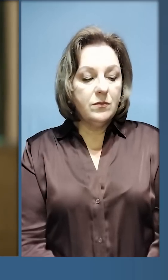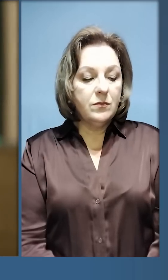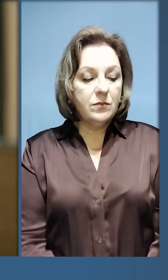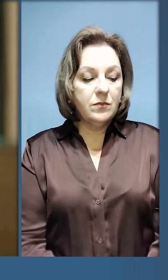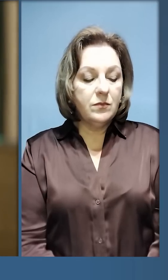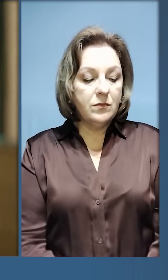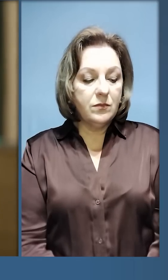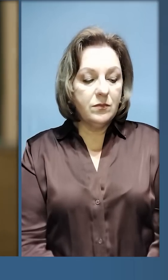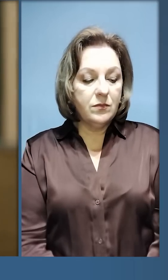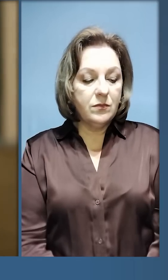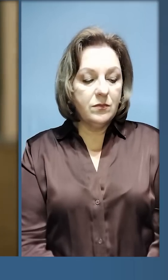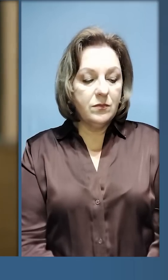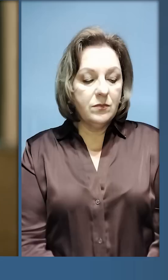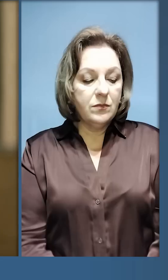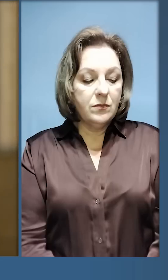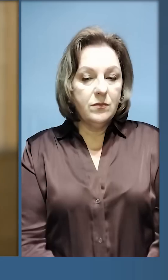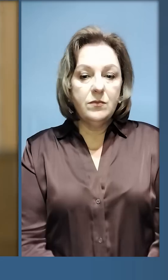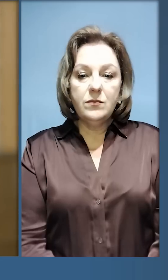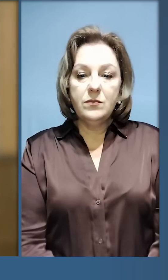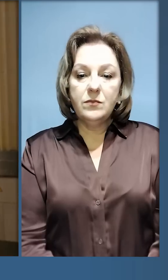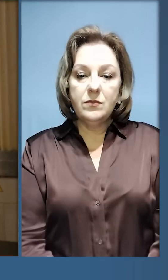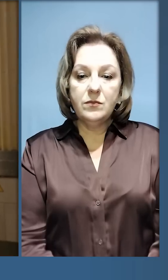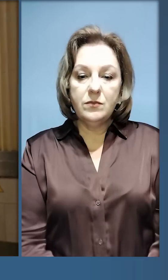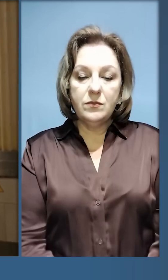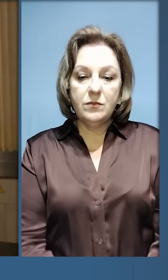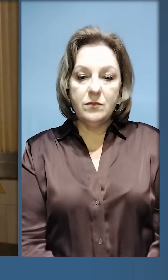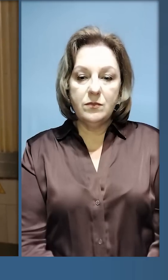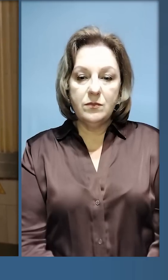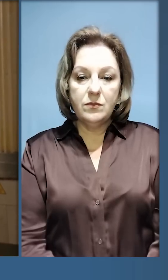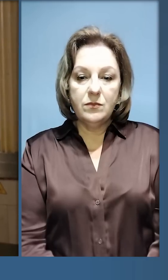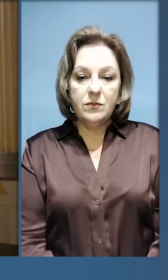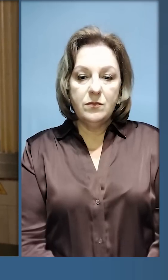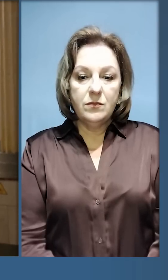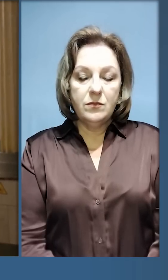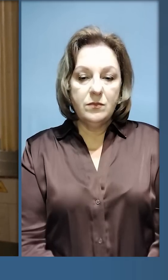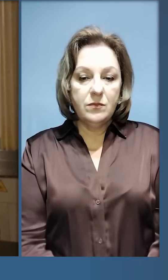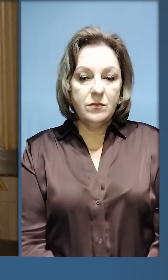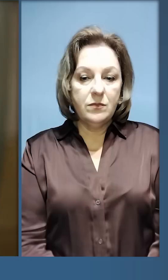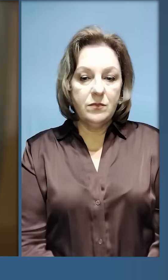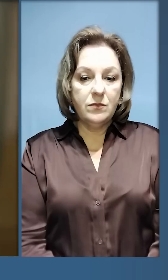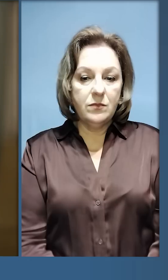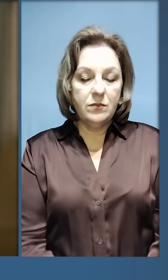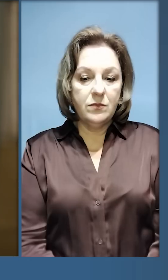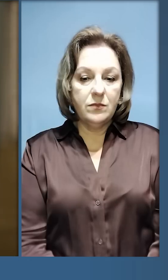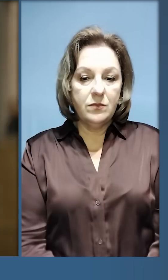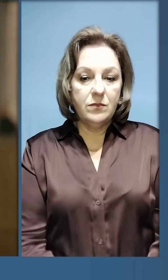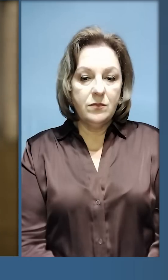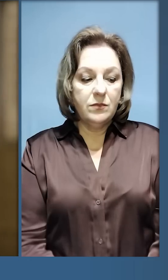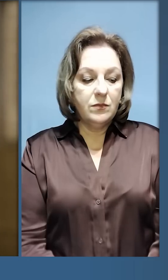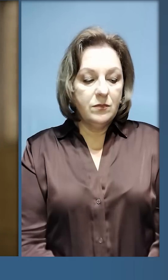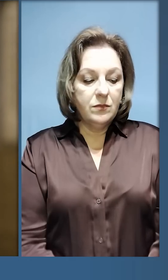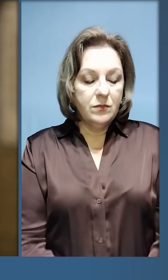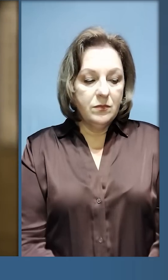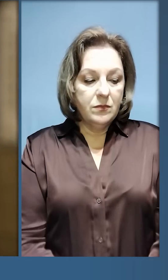people running from the war. We are the largest employer in the country. We have 231,000 people